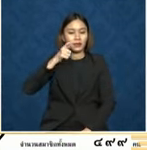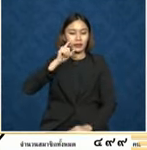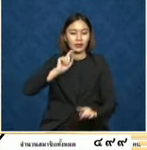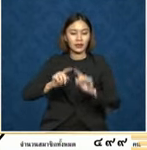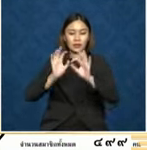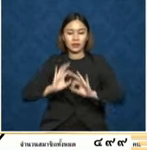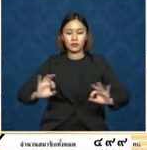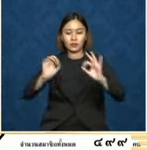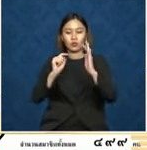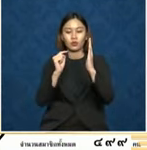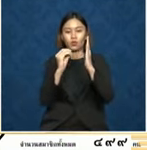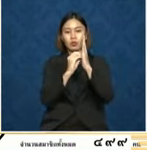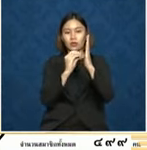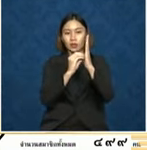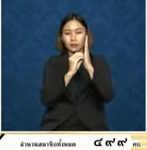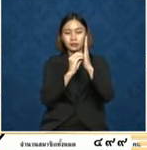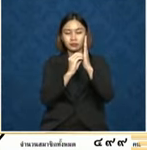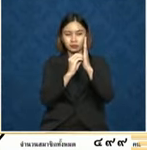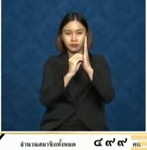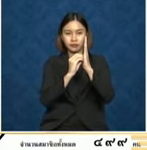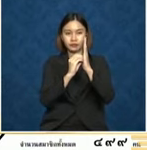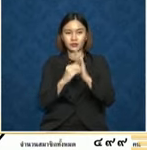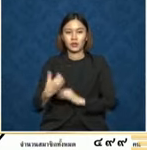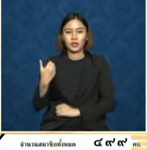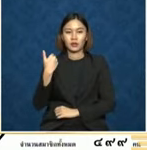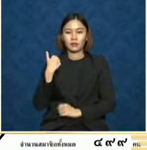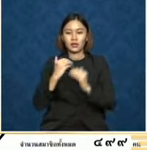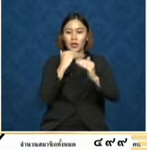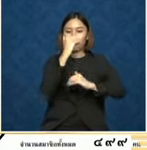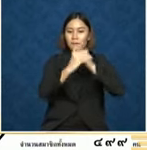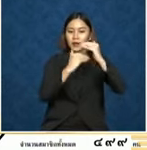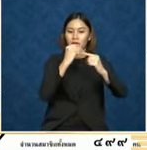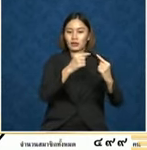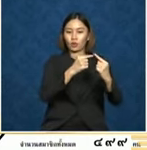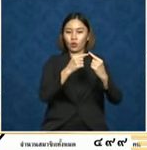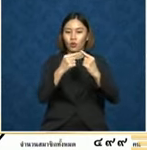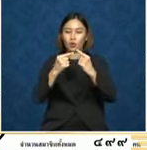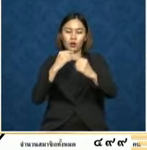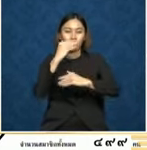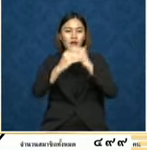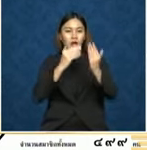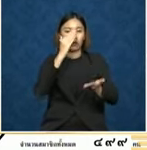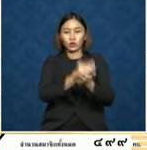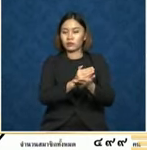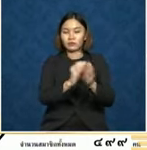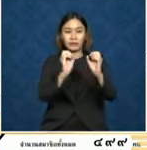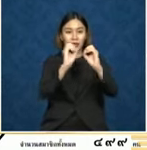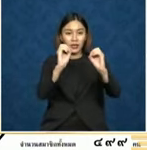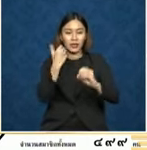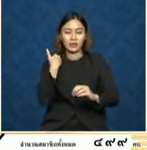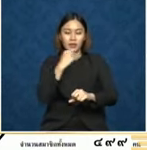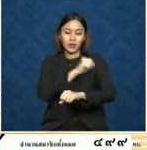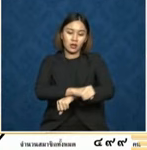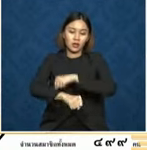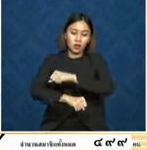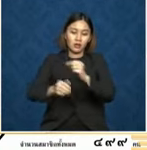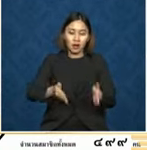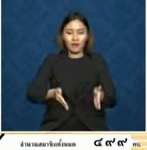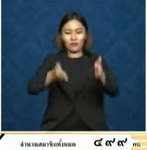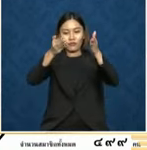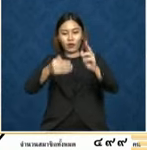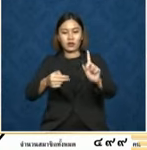ดยเฉพาะในกรุงเทพนะครับท่านประธานมีการพัฒนาอย่างต่อเนื่องไม่หยุดมีการก่อสร้างเป็น